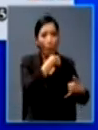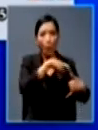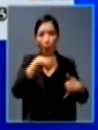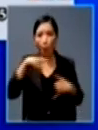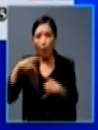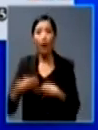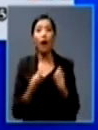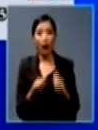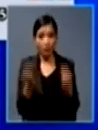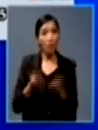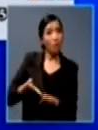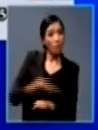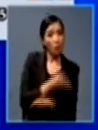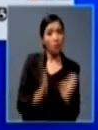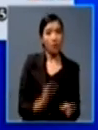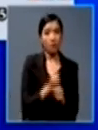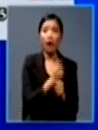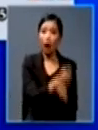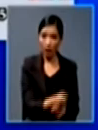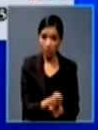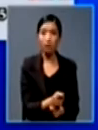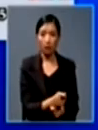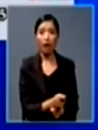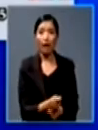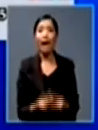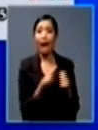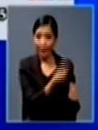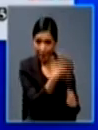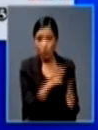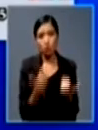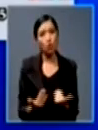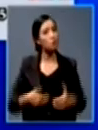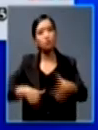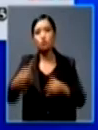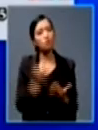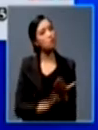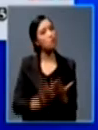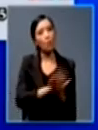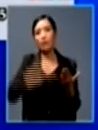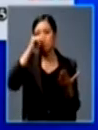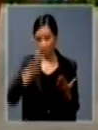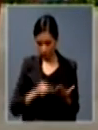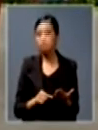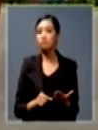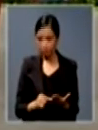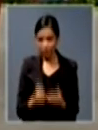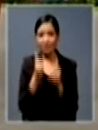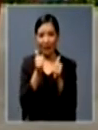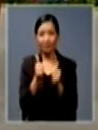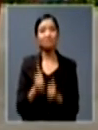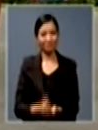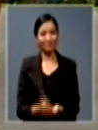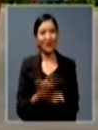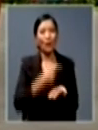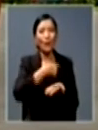ไปแล้วผู้มีรายได้น้อยในเมืองหรือว่าอาชีพอื่นๆก็จะมีสิทธิ์ได้ด้วยรัฐบาลเนี่ยต้องการกระตุ้นการใช้จ่ายภายในประเทศให้ประช